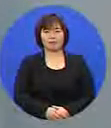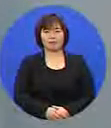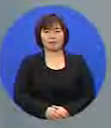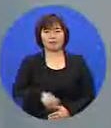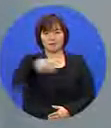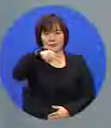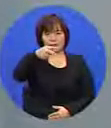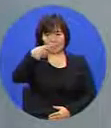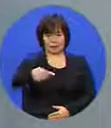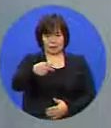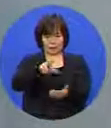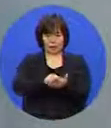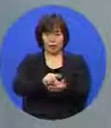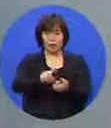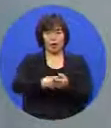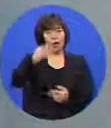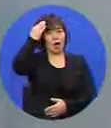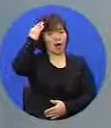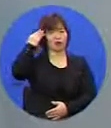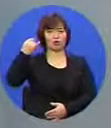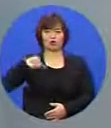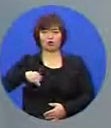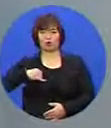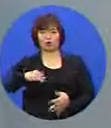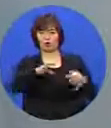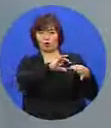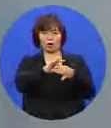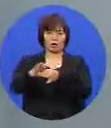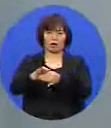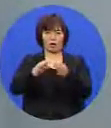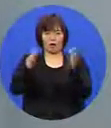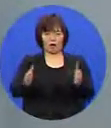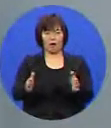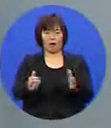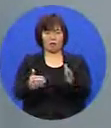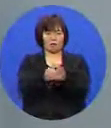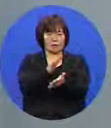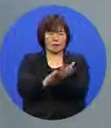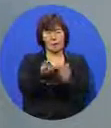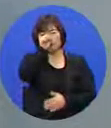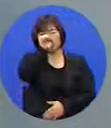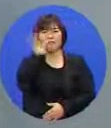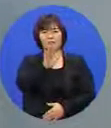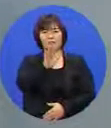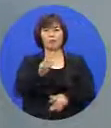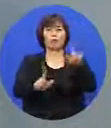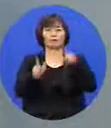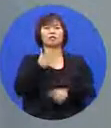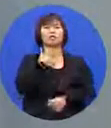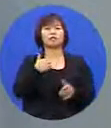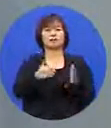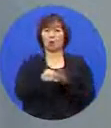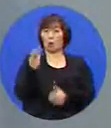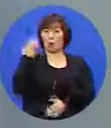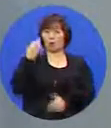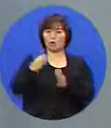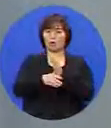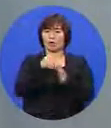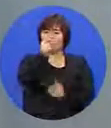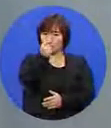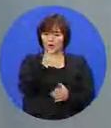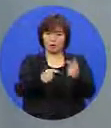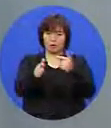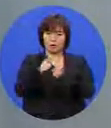사드 문제로 한국과 중국의 관계가 극단적으로 치닫기도 했었는데요. 그나마 요사이